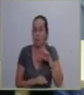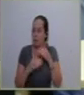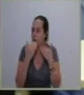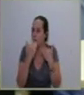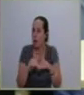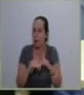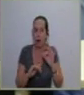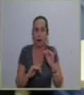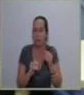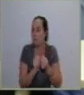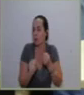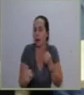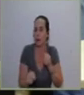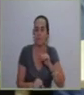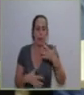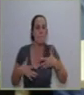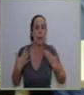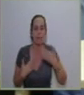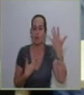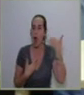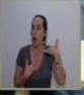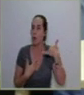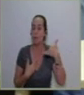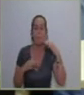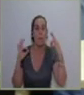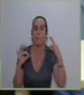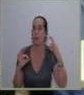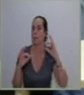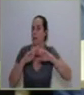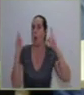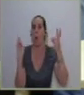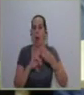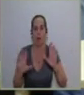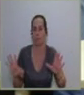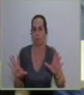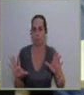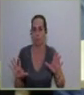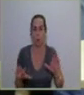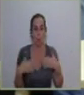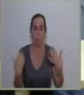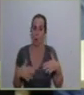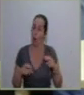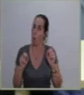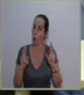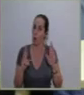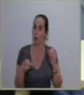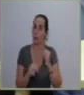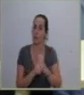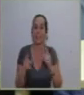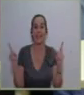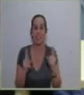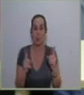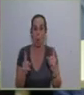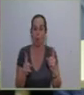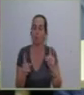הקטעים הכי דרמטיים והכי מרגשים שהיו בתולדות האנושות, אני חייבת את זה. תולדות האנושות. תולדות האנושות, וואו, אוקיי. אז בוא נעשה את קיצור תולדות